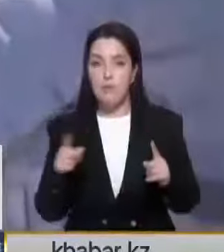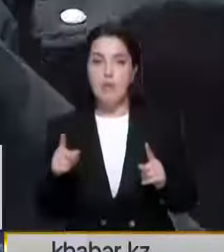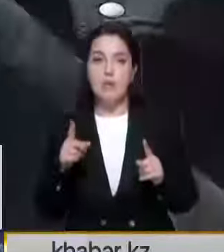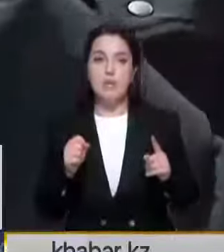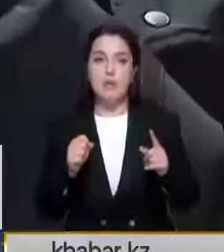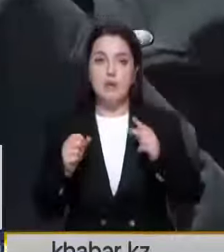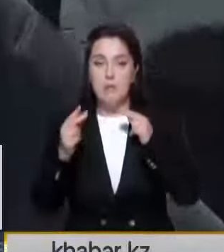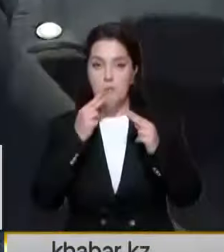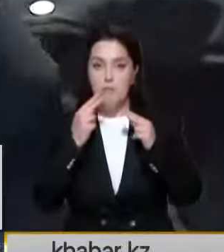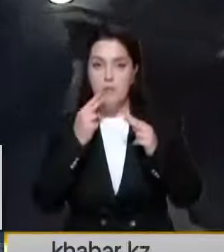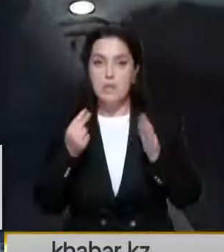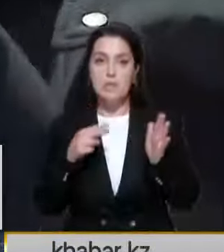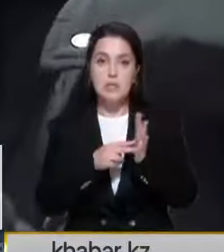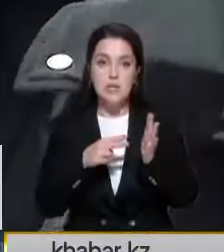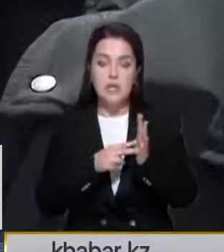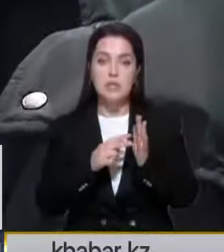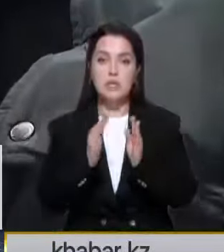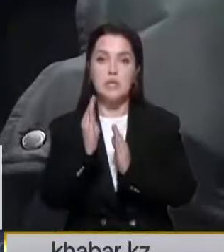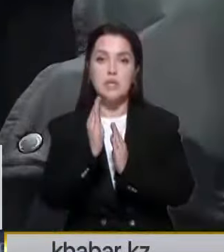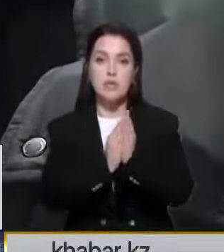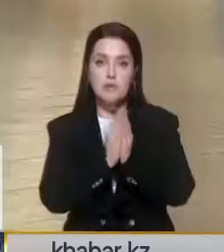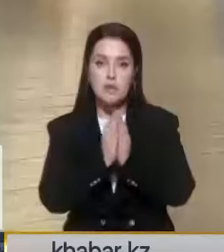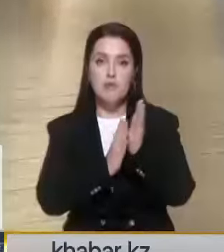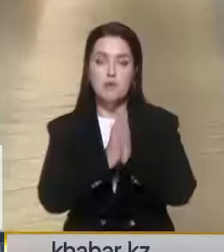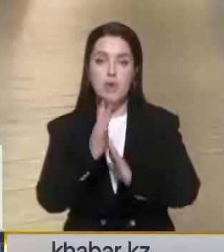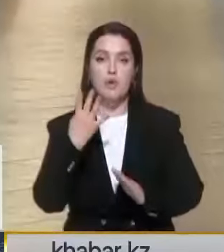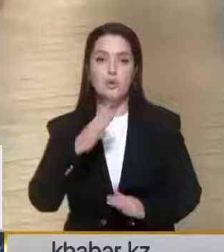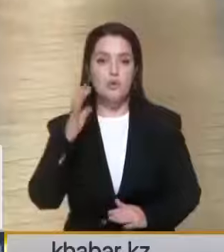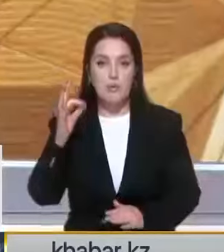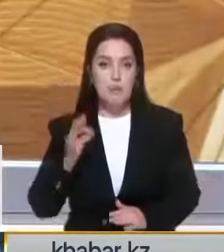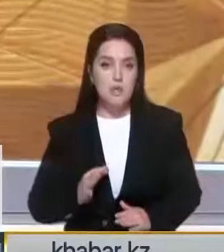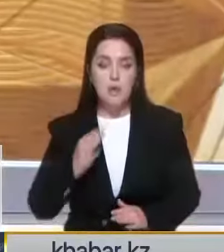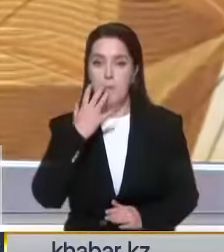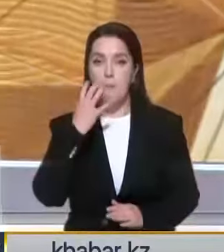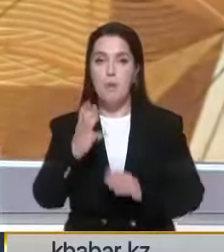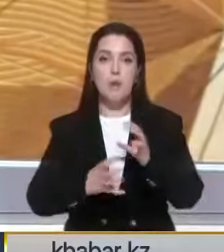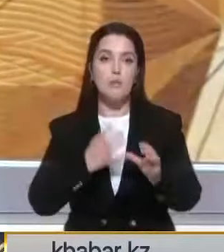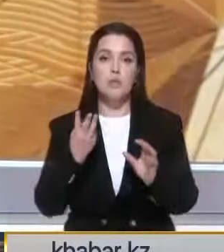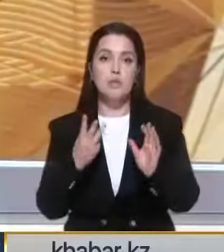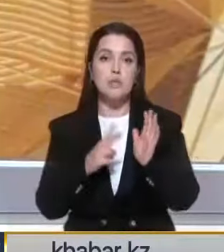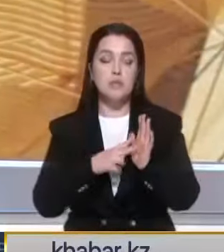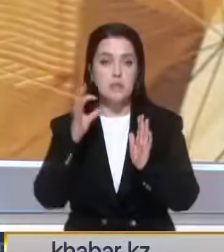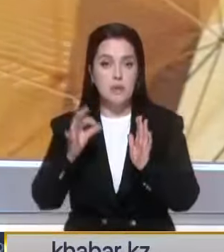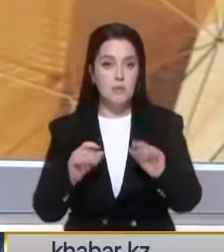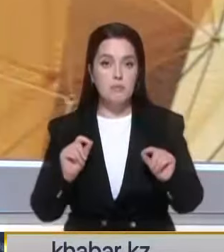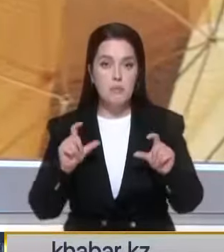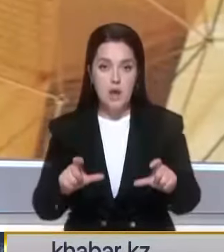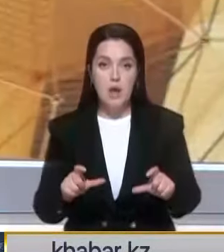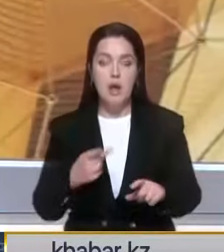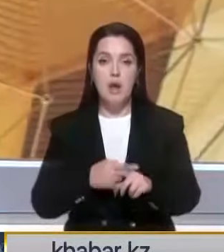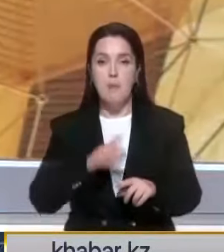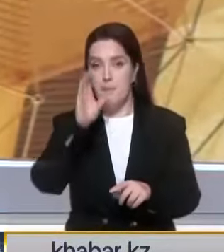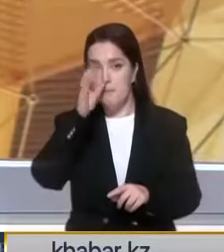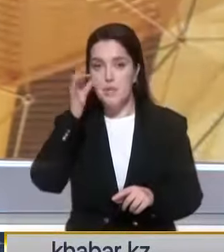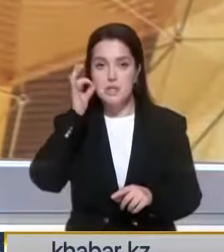период. Из продуктов питания стоимость на огурцы выросла на 40%, помидоры подорожали на 37%, ну и